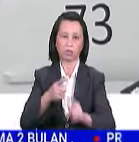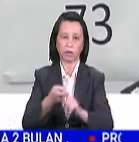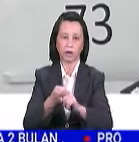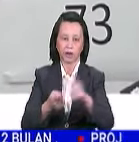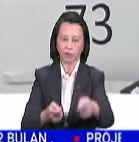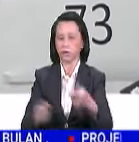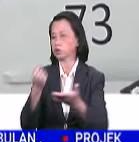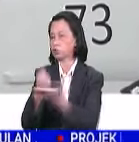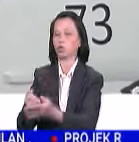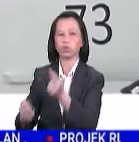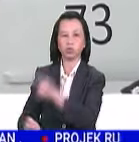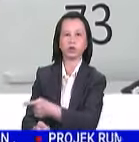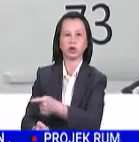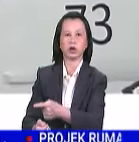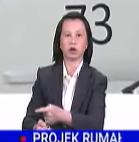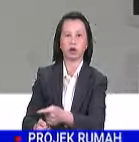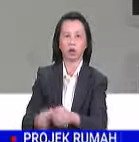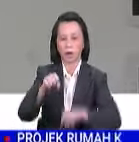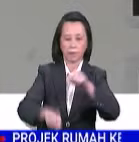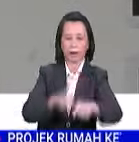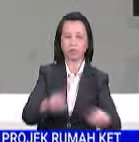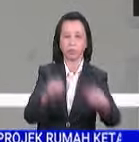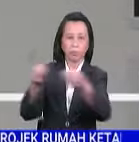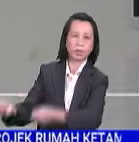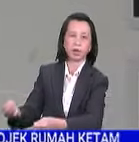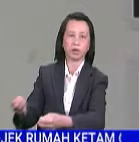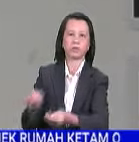dia tolong dia sembunyi dan bagi bicycle dia.